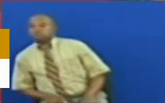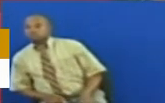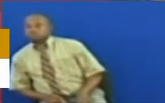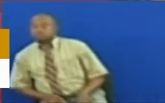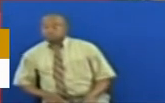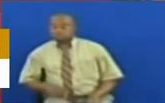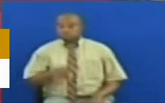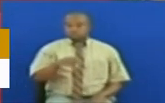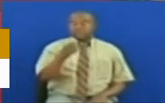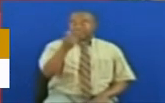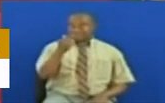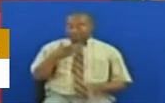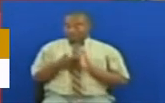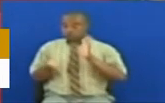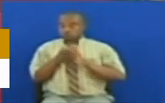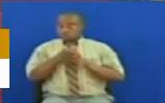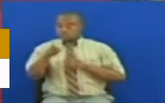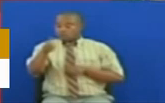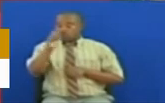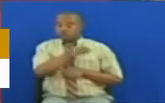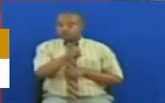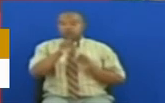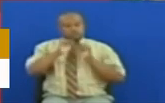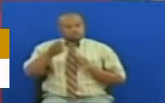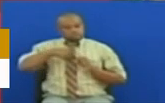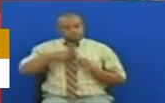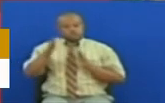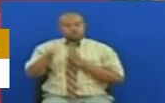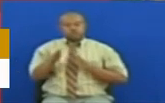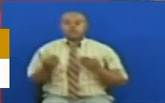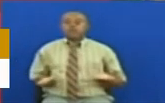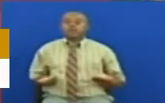Tanzania kuanzisha uvuvi huu tunatakiwa tujiandae na bycatch.